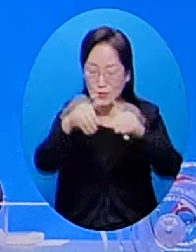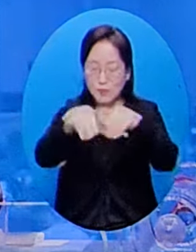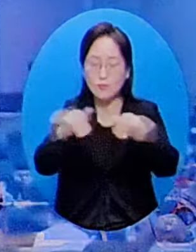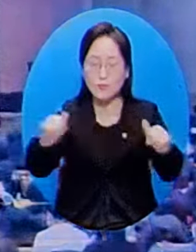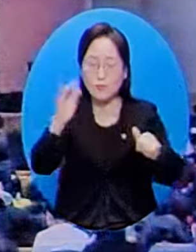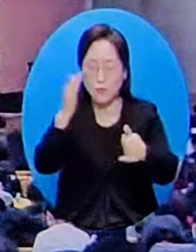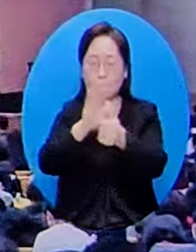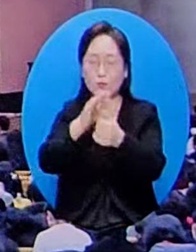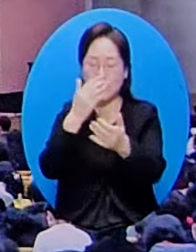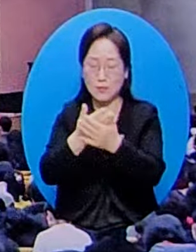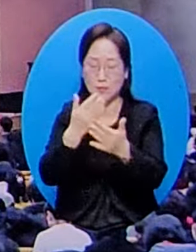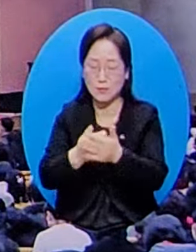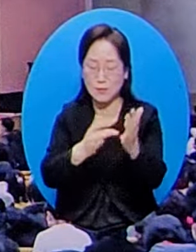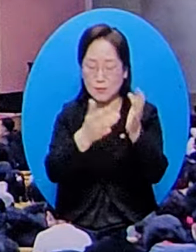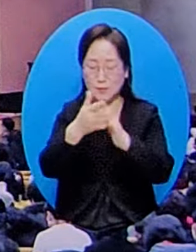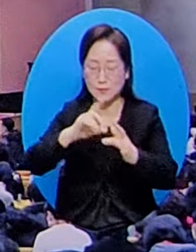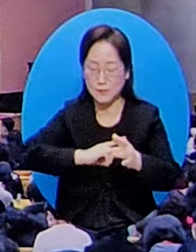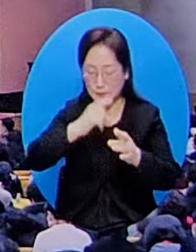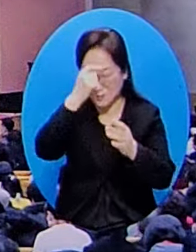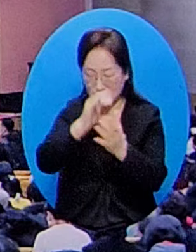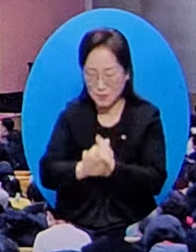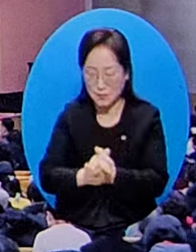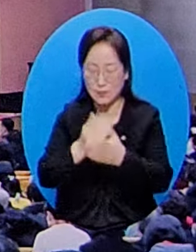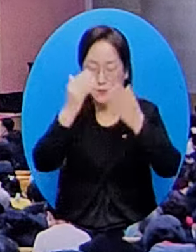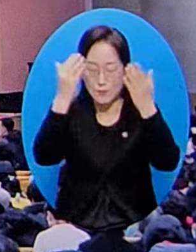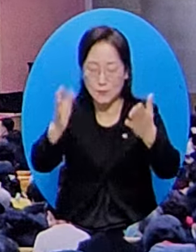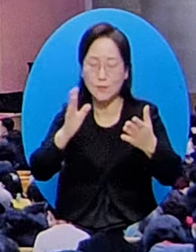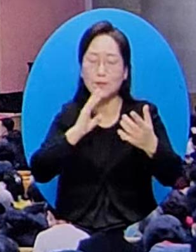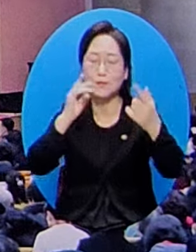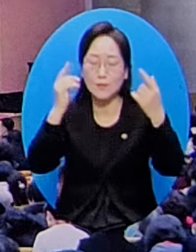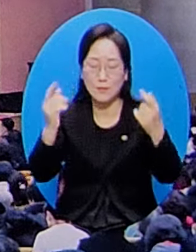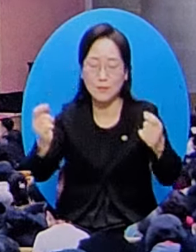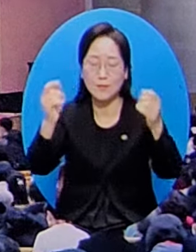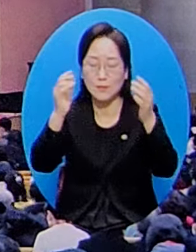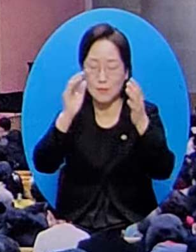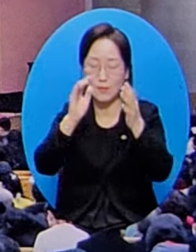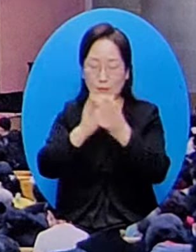주시옵소서. 예수님의 이름으로 기도 올리옵나이다. 아멘.